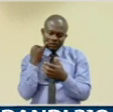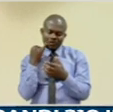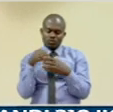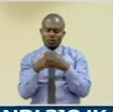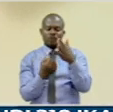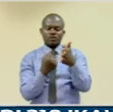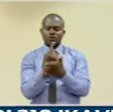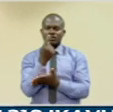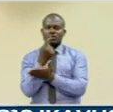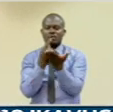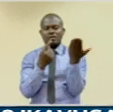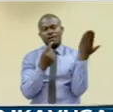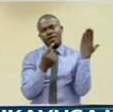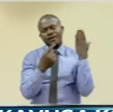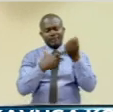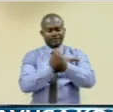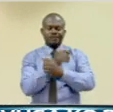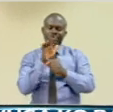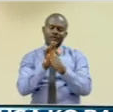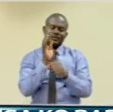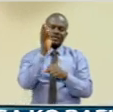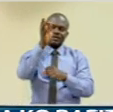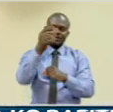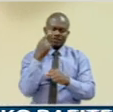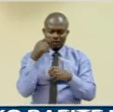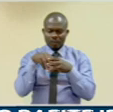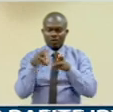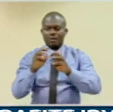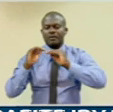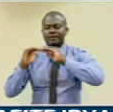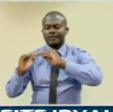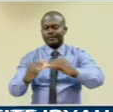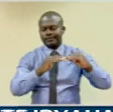mamiliyari zizakenerwa mu bihe biri imbere ziboneka mu buryo bungana.